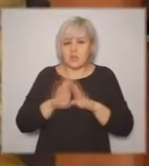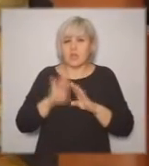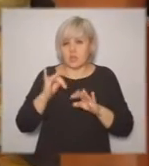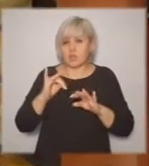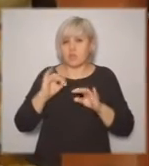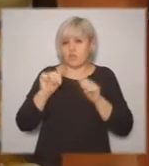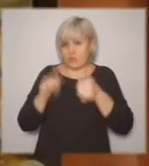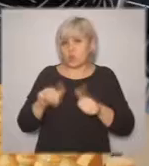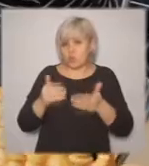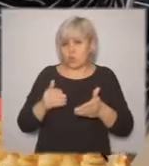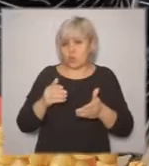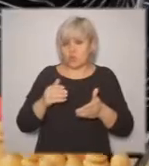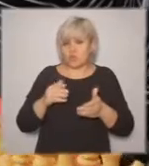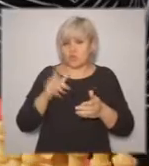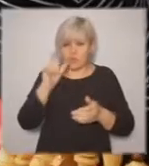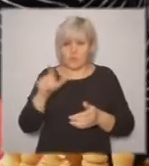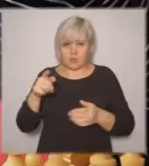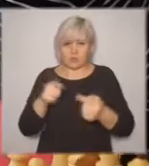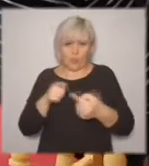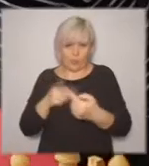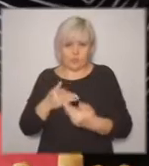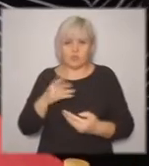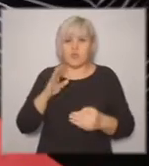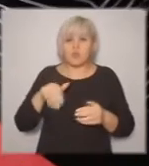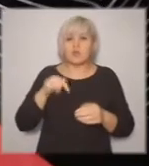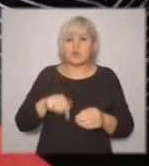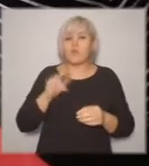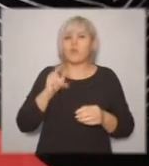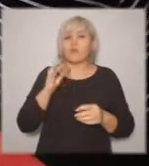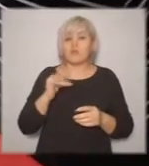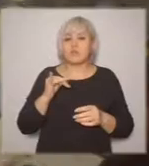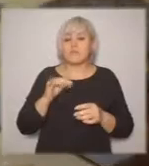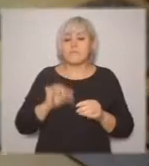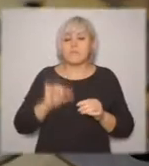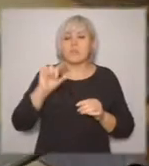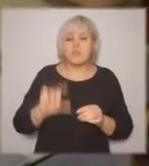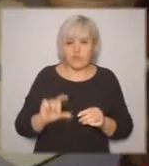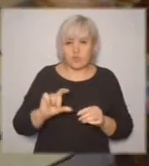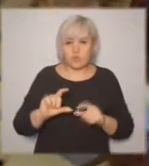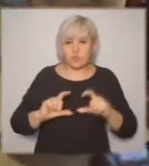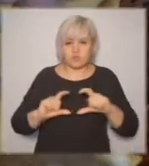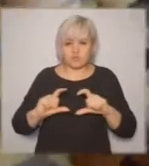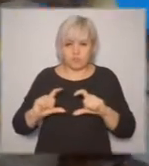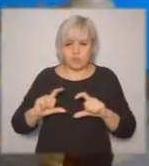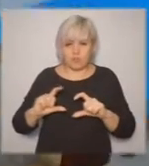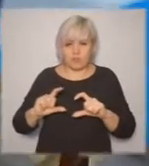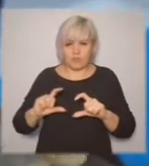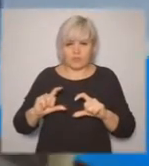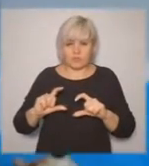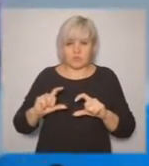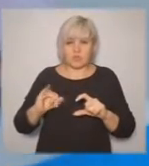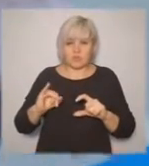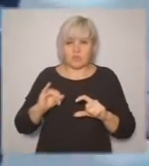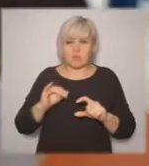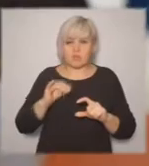должны объявить аннотацию хода. И только после этого переключать часы. Единственный, скажем